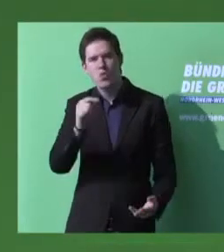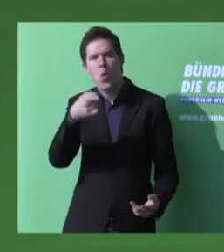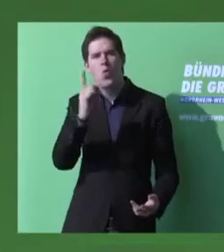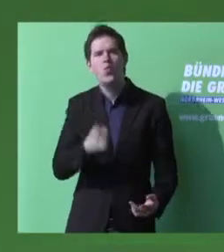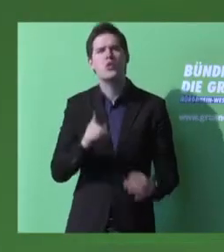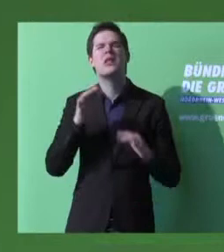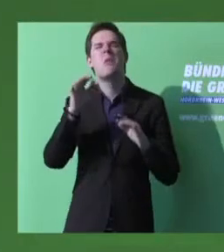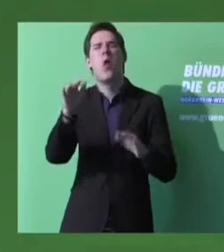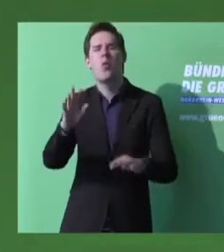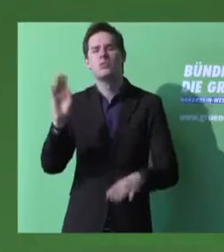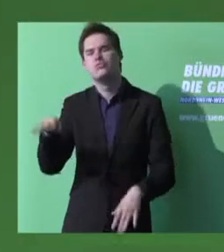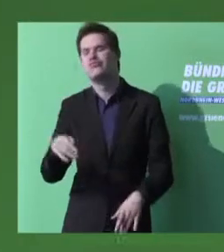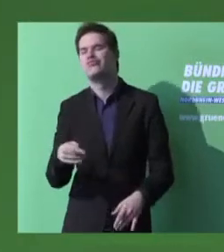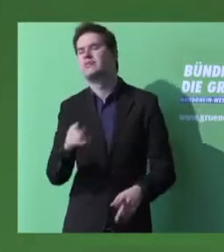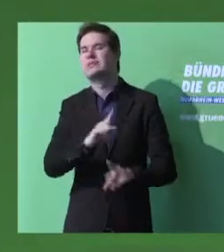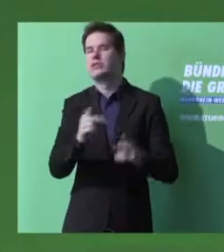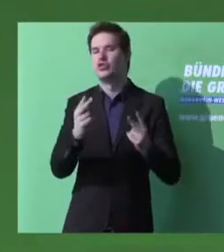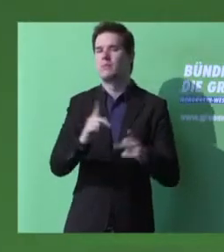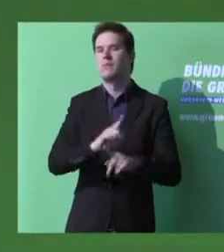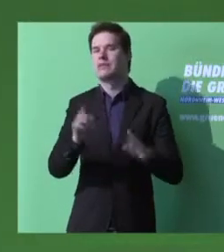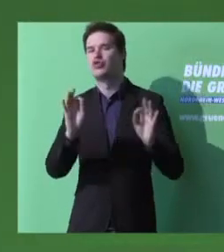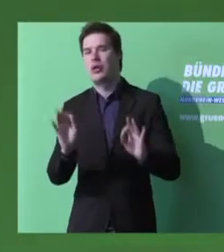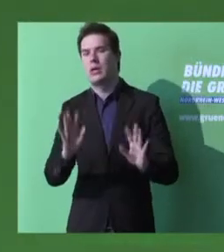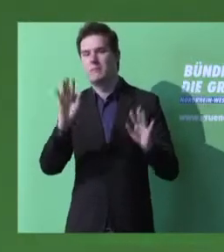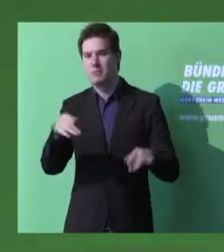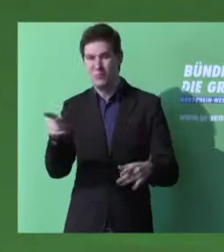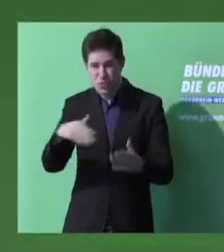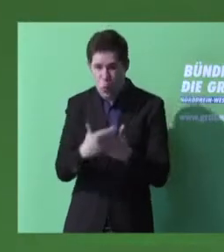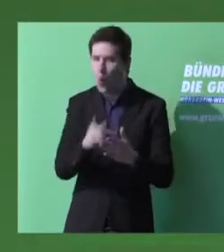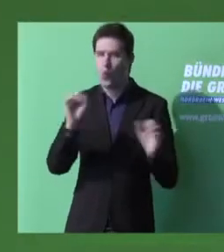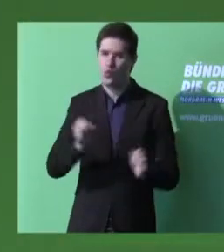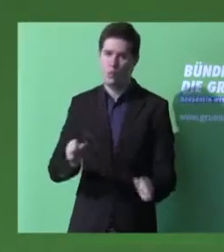das geht nicht. Das ist eine falsche Verteilung in diesem Land.